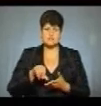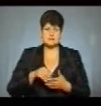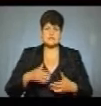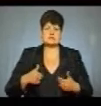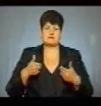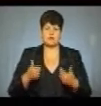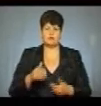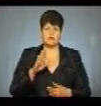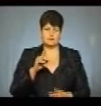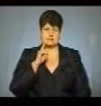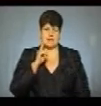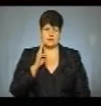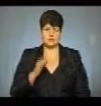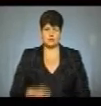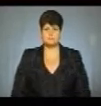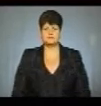зверненнями до Володимира Зеленського.